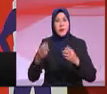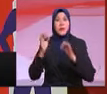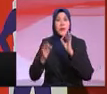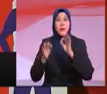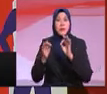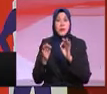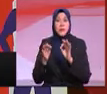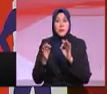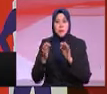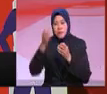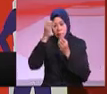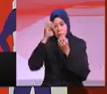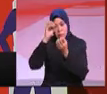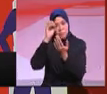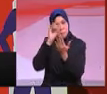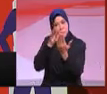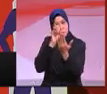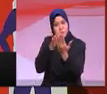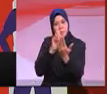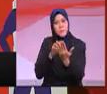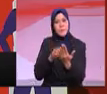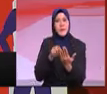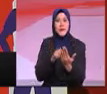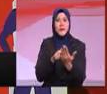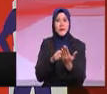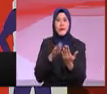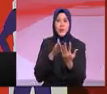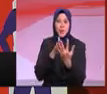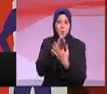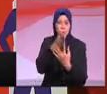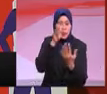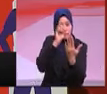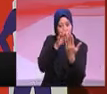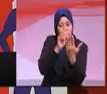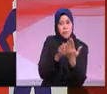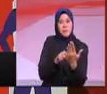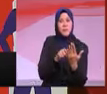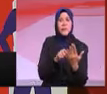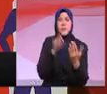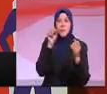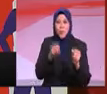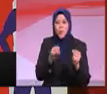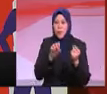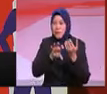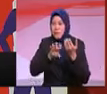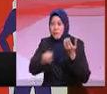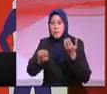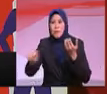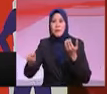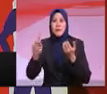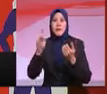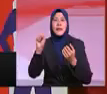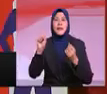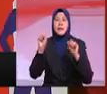masukkan maklumat ke dalam health assessment tool, jadi dia boleh mengesan, iaitu